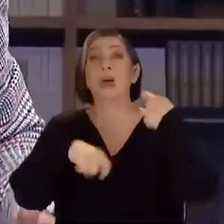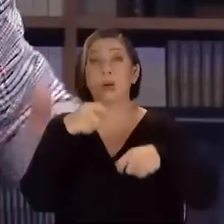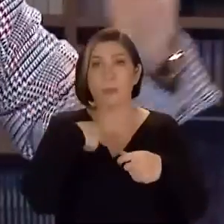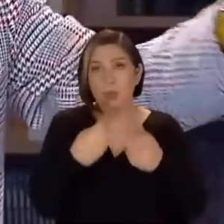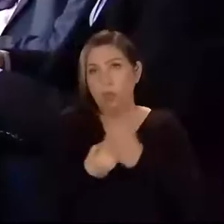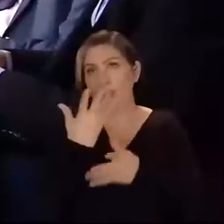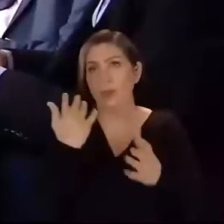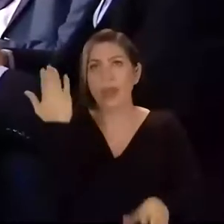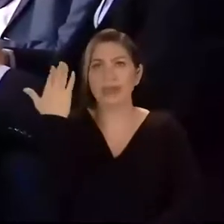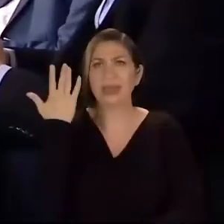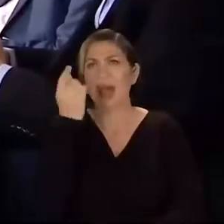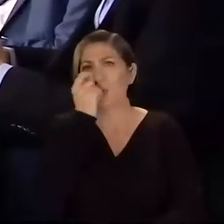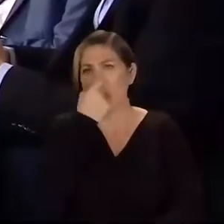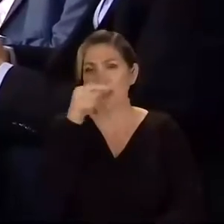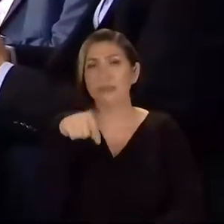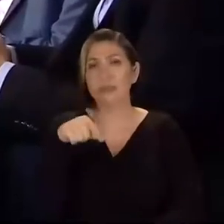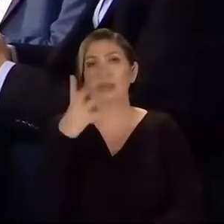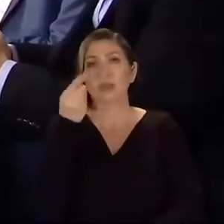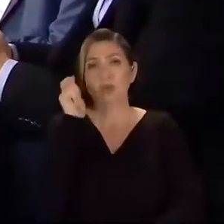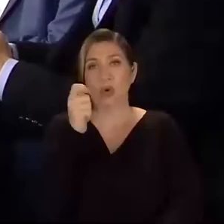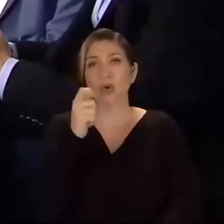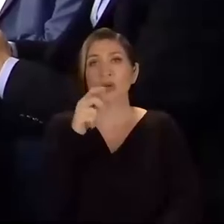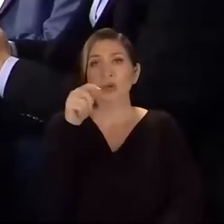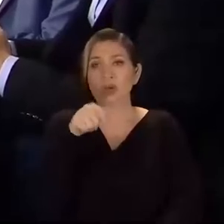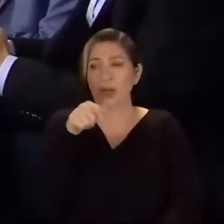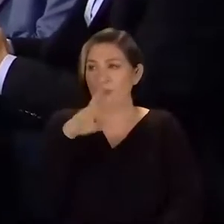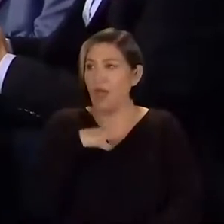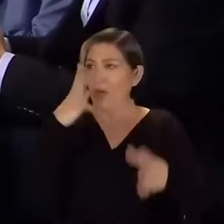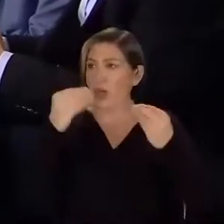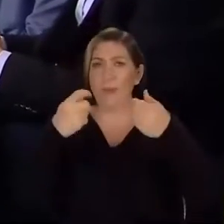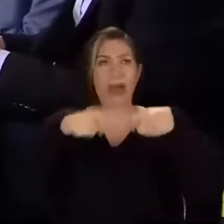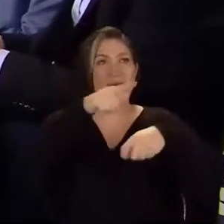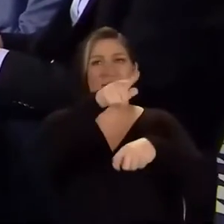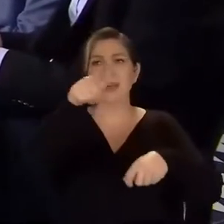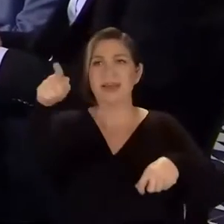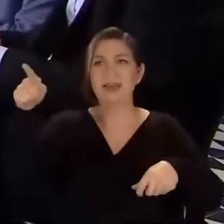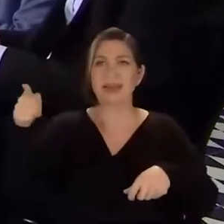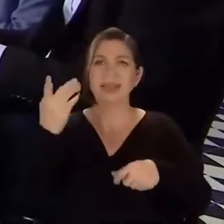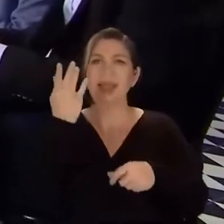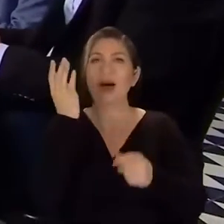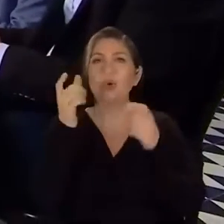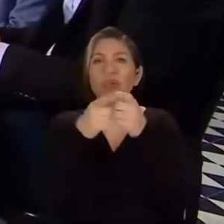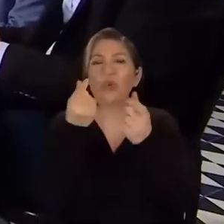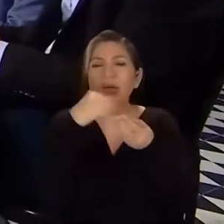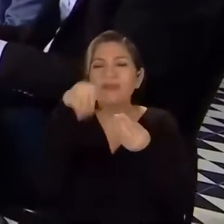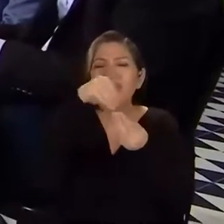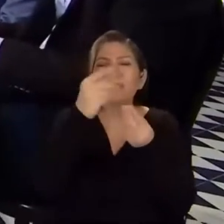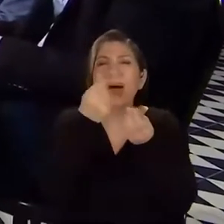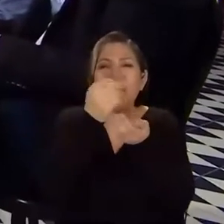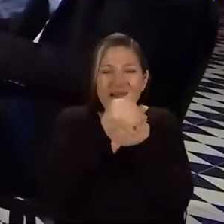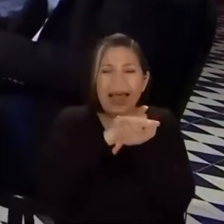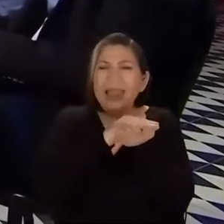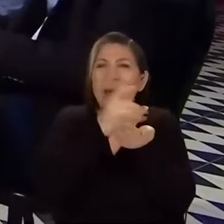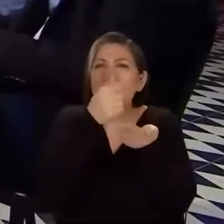bunu kurabiliyorum. Eskiden daha kolay kuruluyordu. Eski bizim şu anda var olan birçok bankamız daha küçük sermayelerle kurulmuştur.